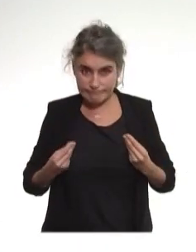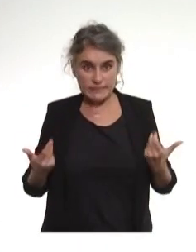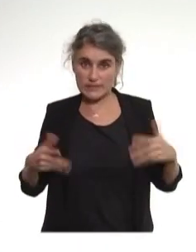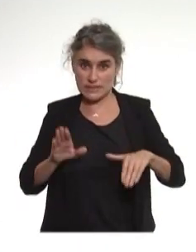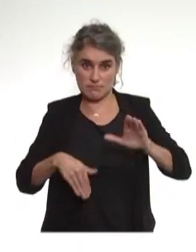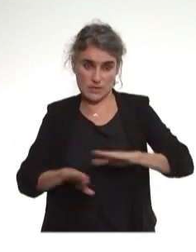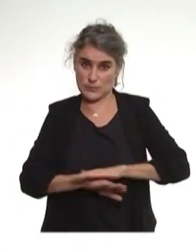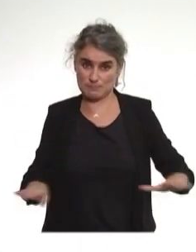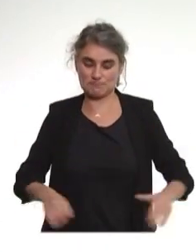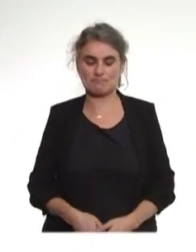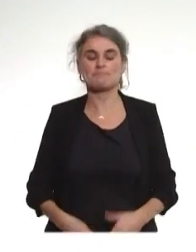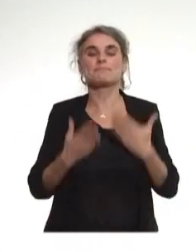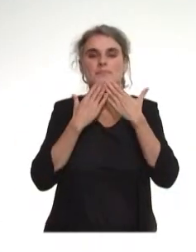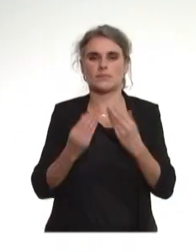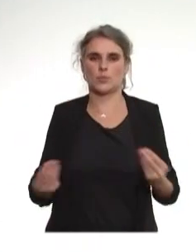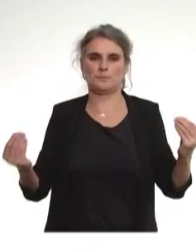merci